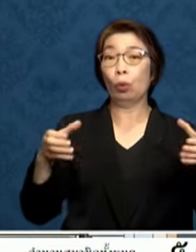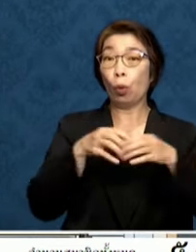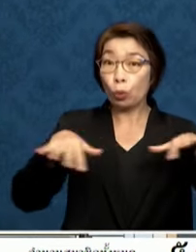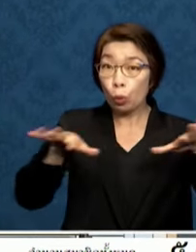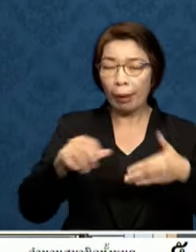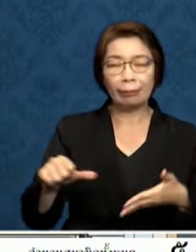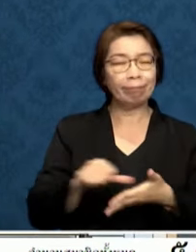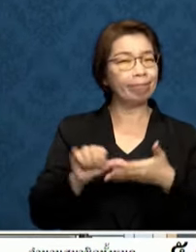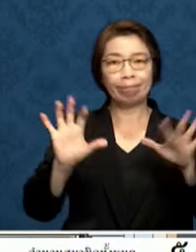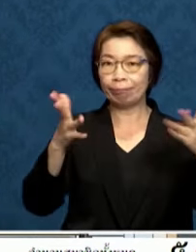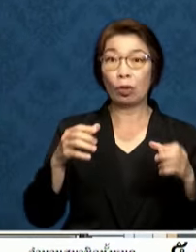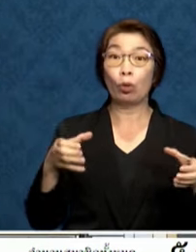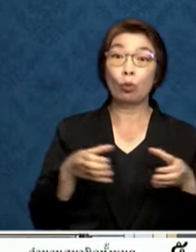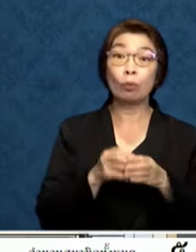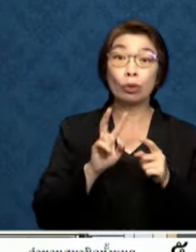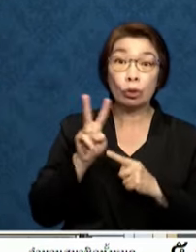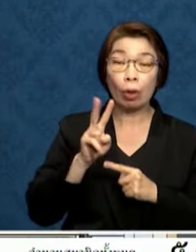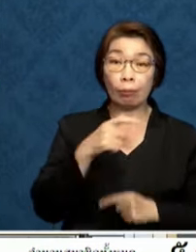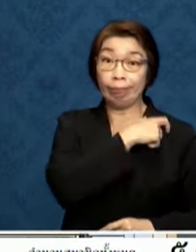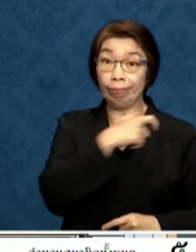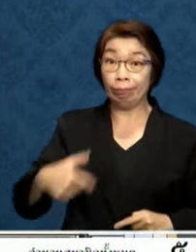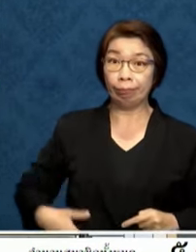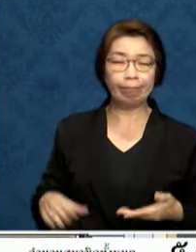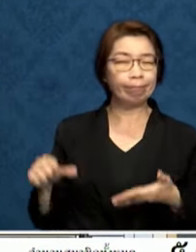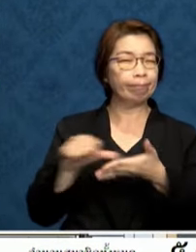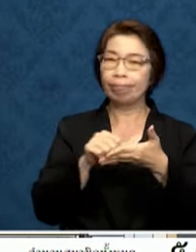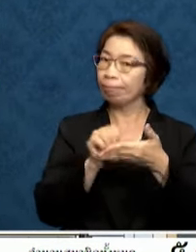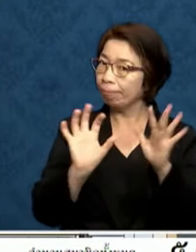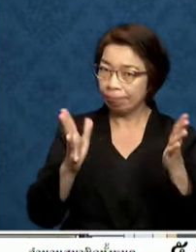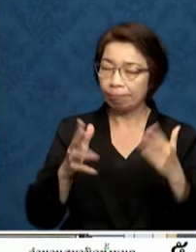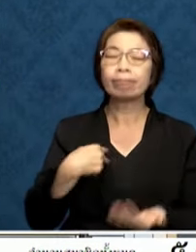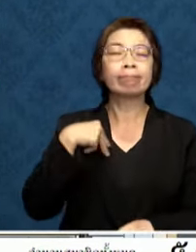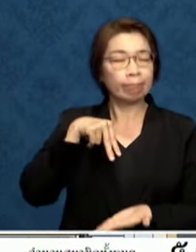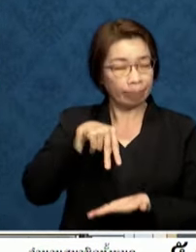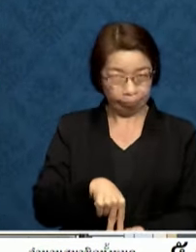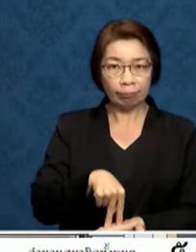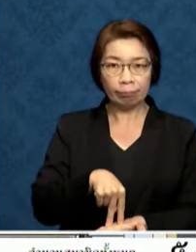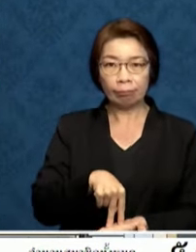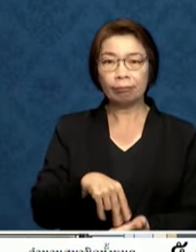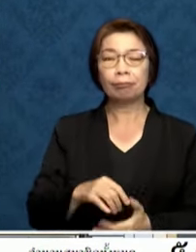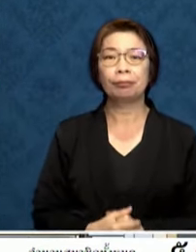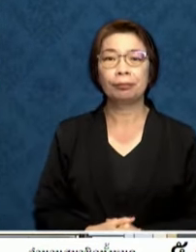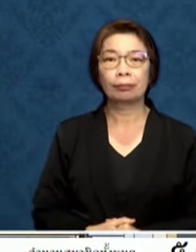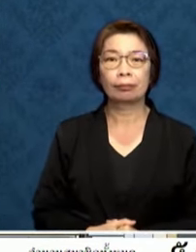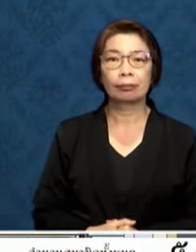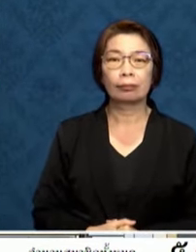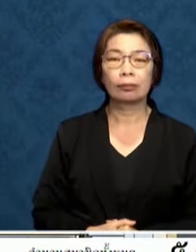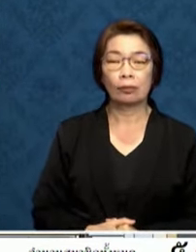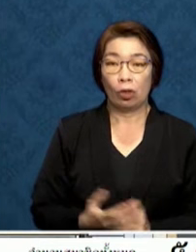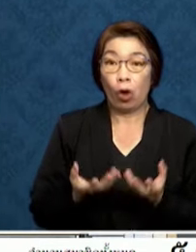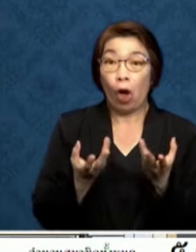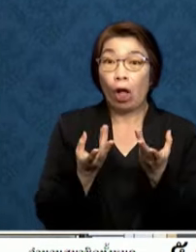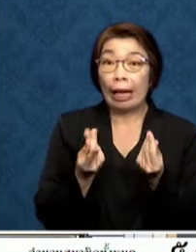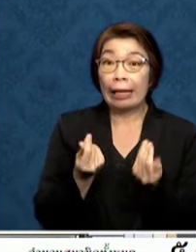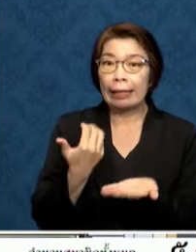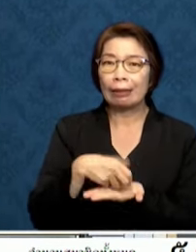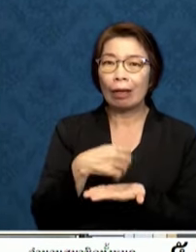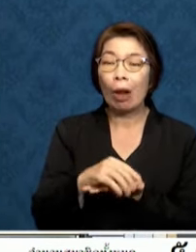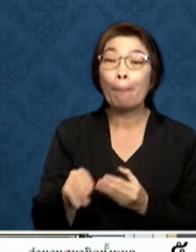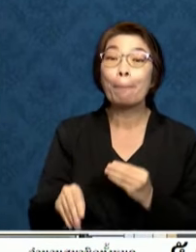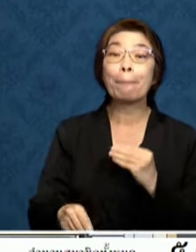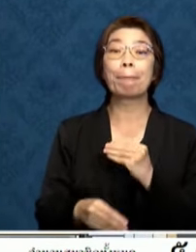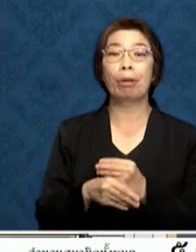และหมวดที่ 2คือพระมหากษัตริย์ครับท่านประธานครับผมขออนุญาตลงในรายละเอียดของ